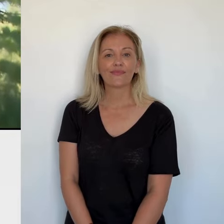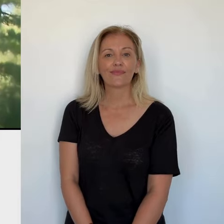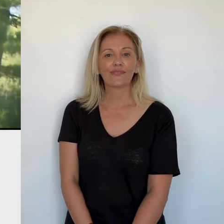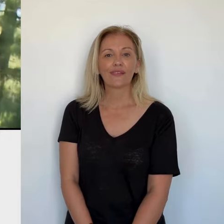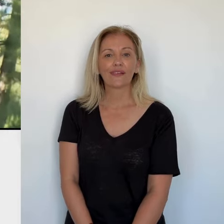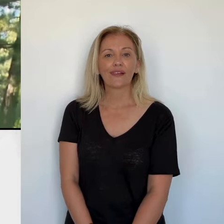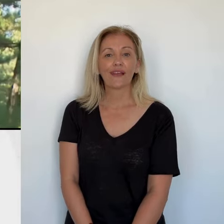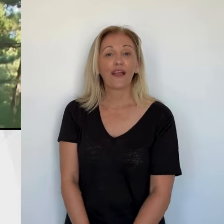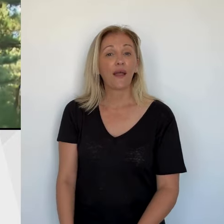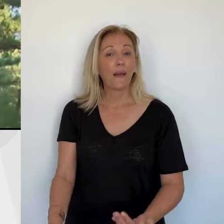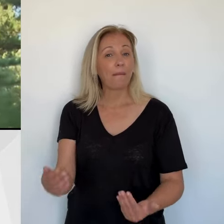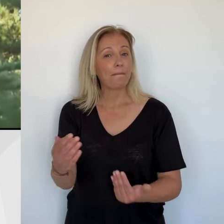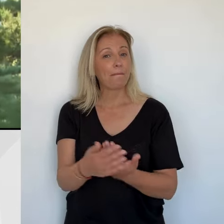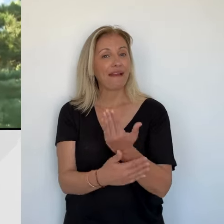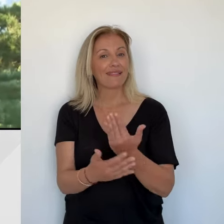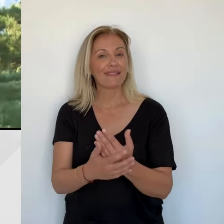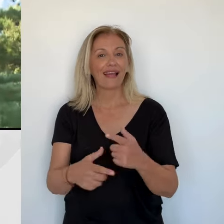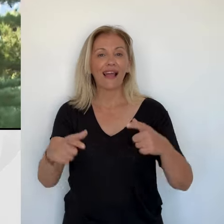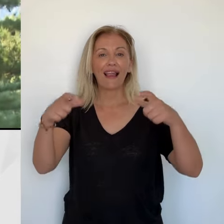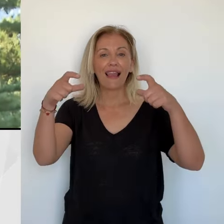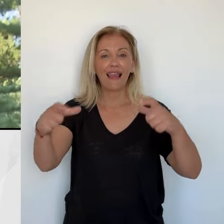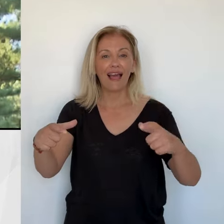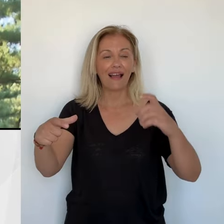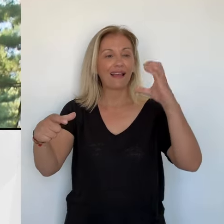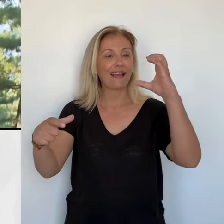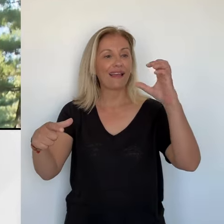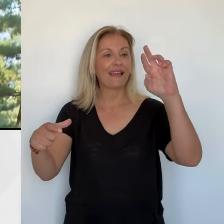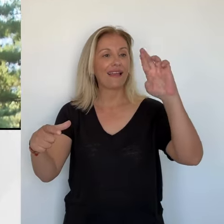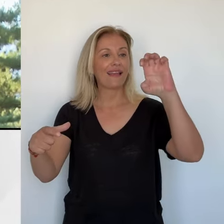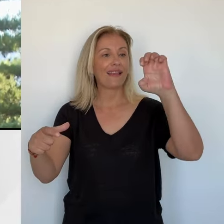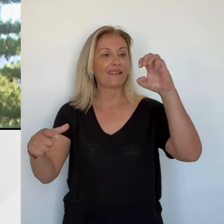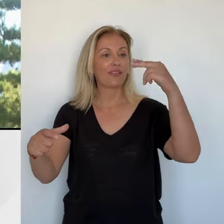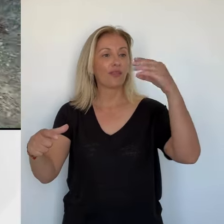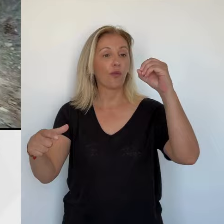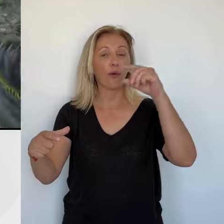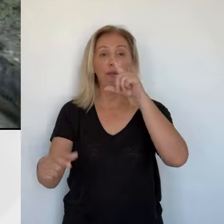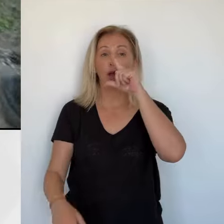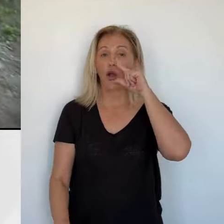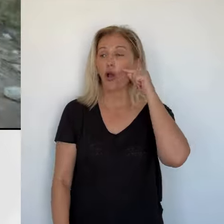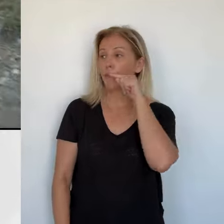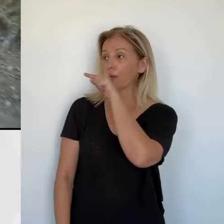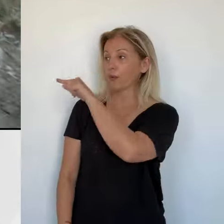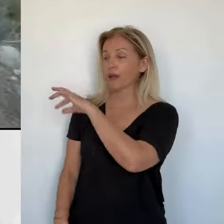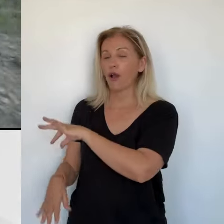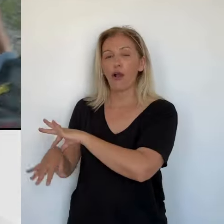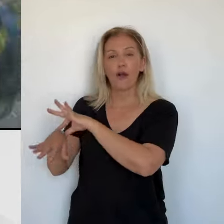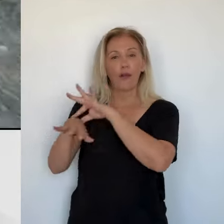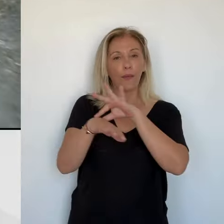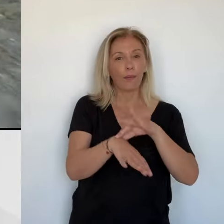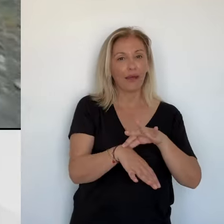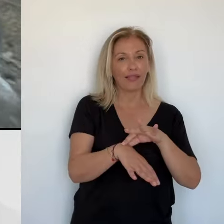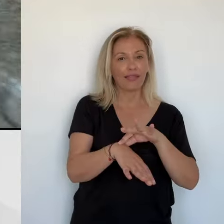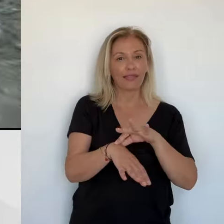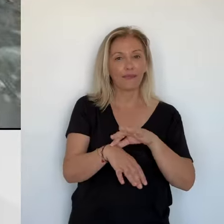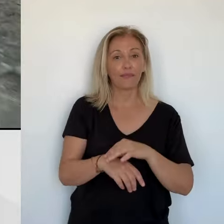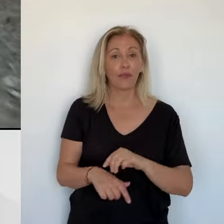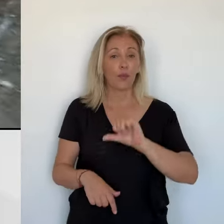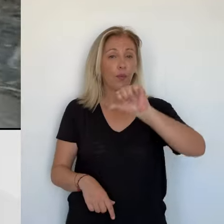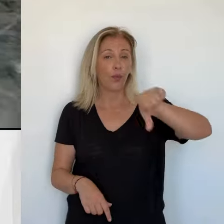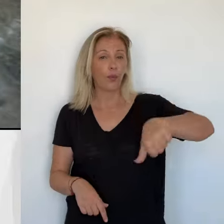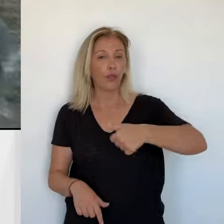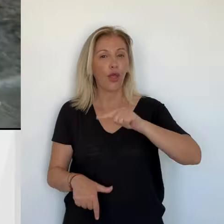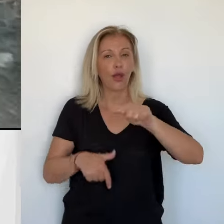Olivier Boniface nous emmène ce matin au lac de Crène. Une heure de marche environ au départ de Sauccia et nous arrivons sur un des lacs les